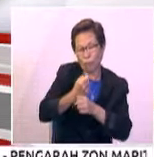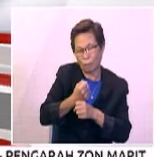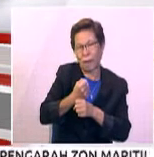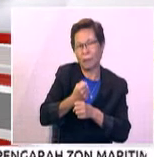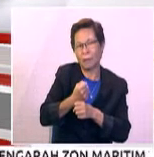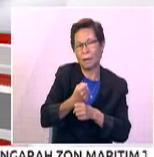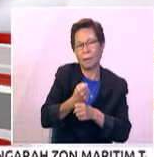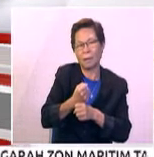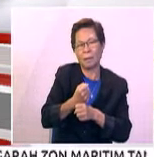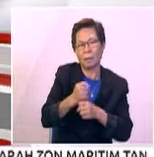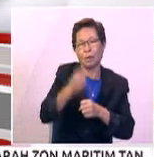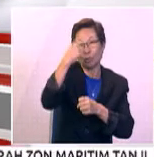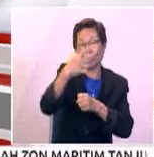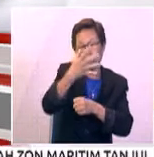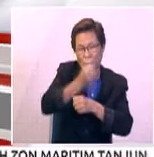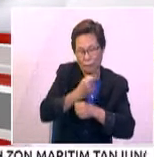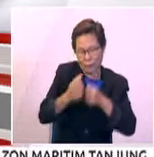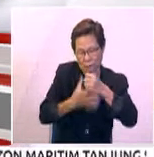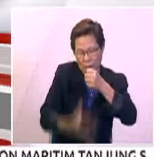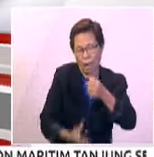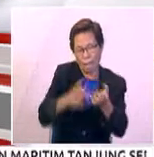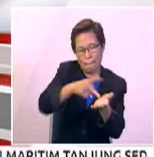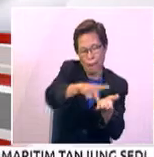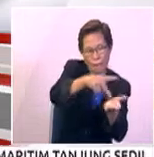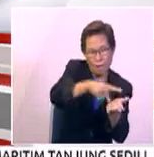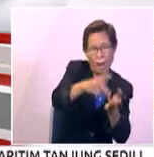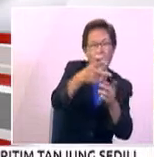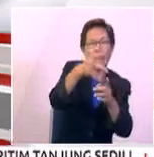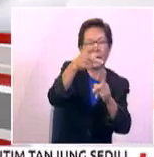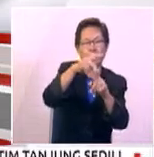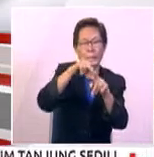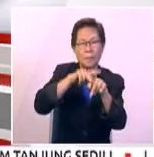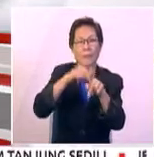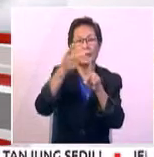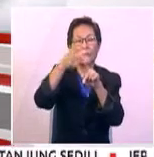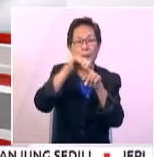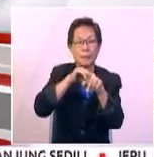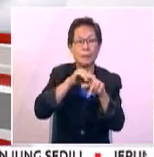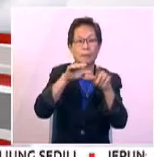mendapatkan dana pembayaran hak penyiaran kepada pasukan yang bertanding.